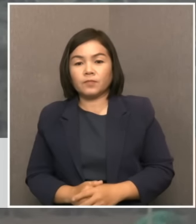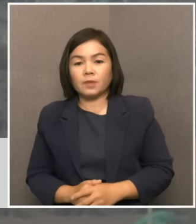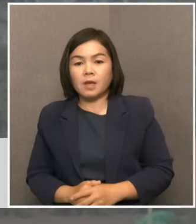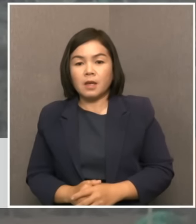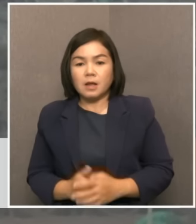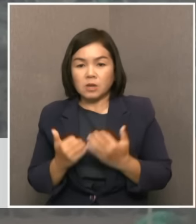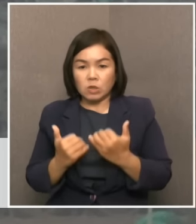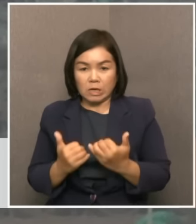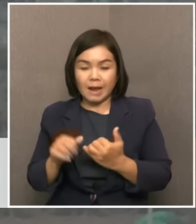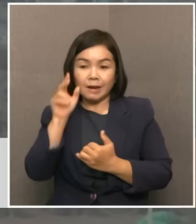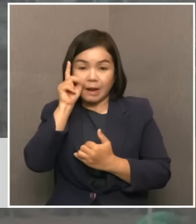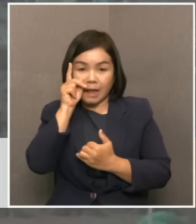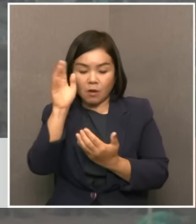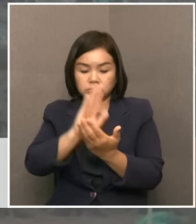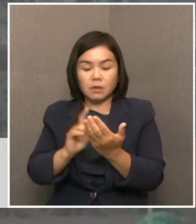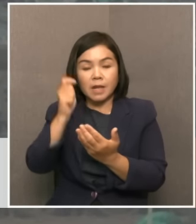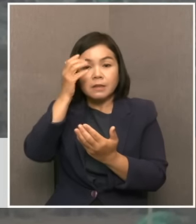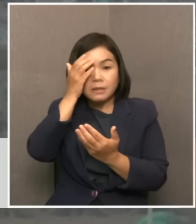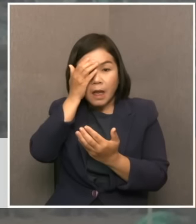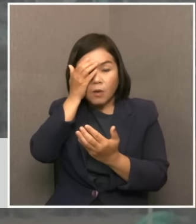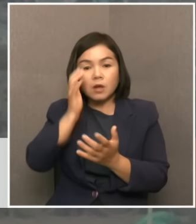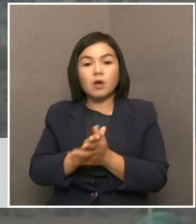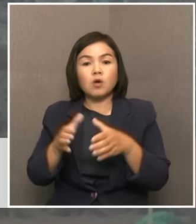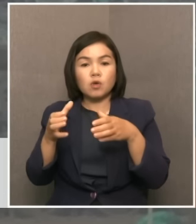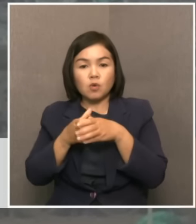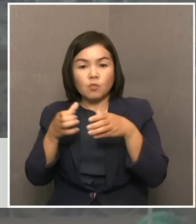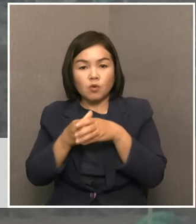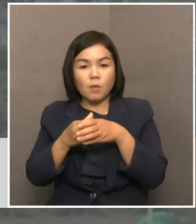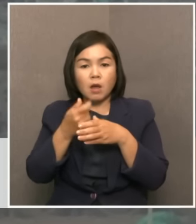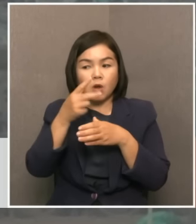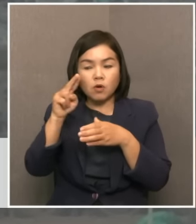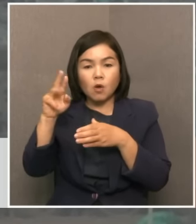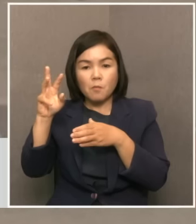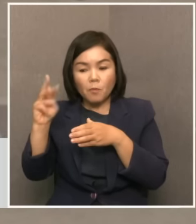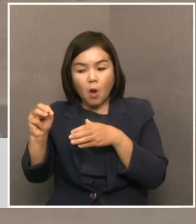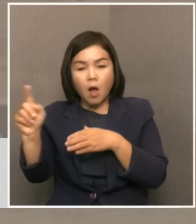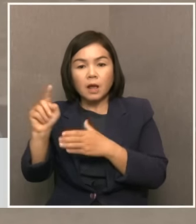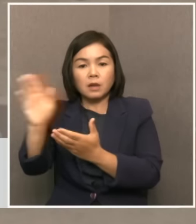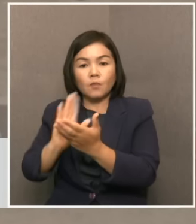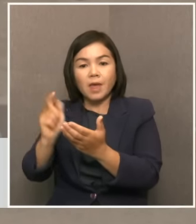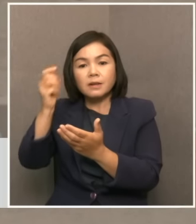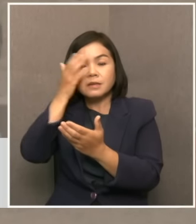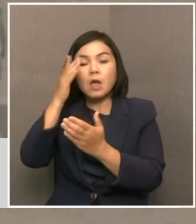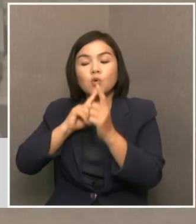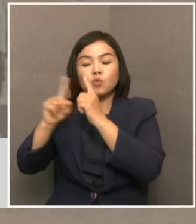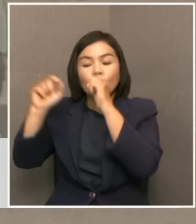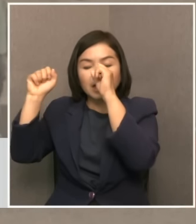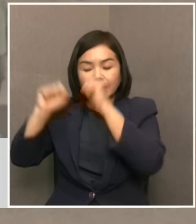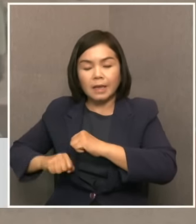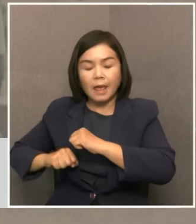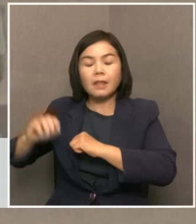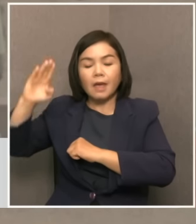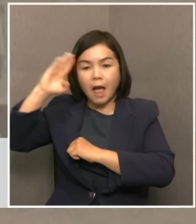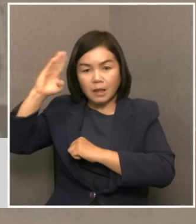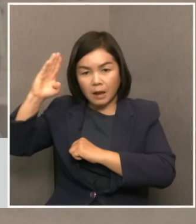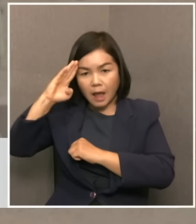ยทางสื่ออิสราเอลและตะวันตกรายงานว่าคณะรัฐมนตรีสงครามและความมั่นคงของอิสราเอลลงมติอนุมัติกองทัพอิสรา